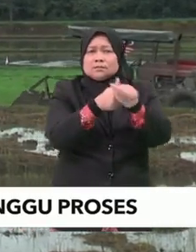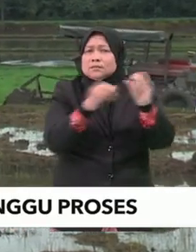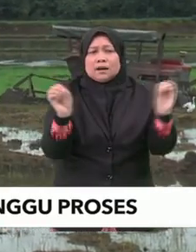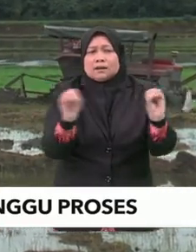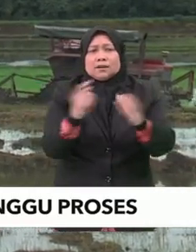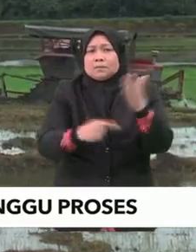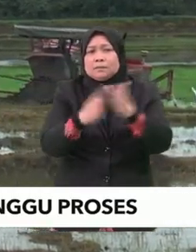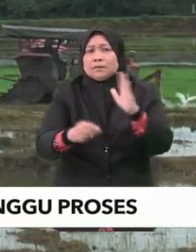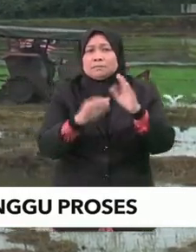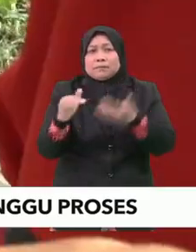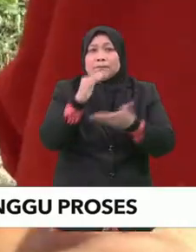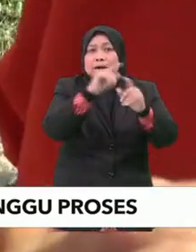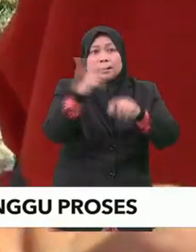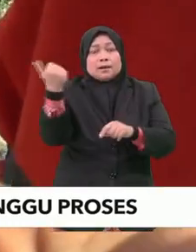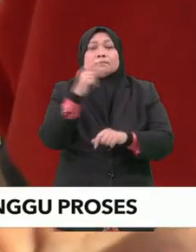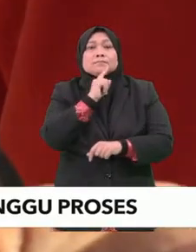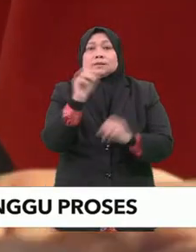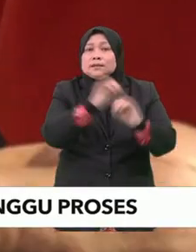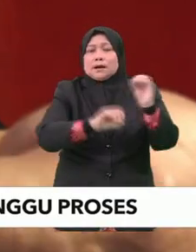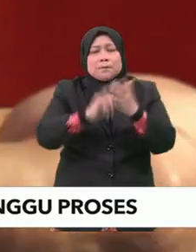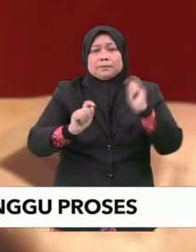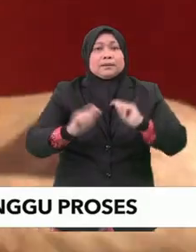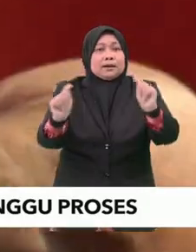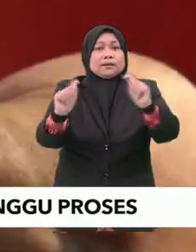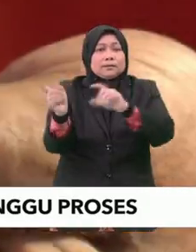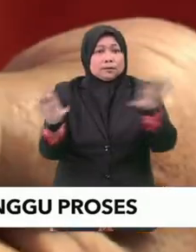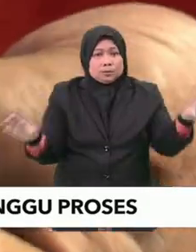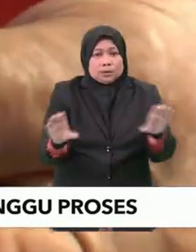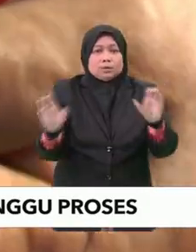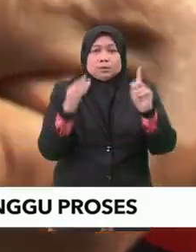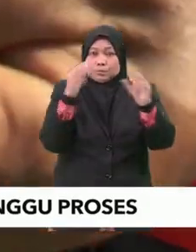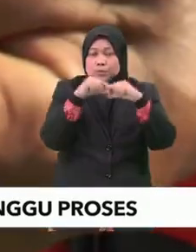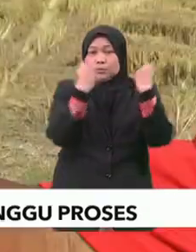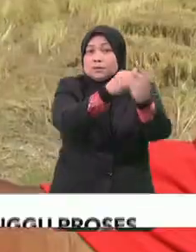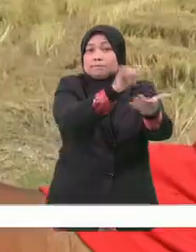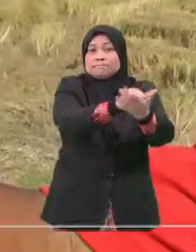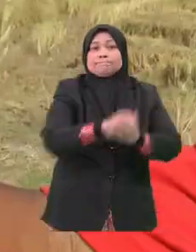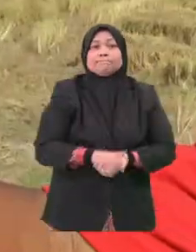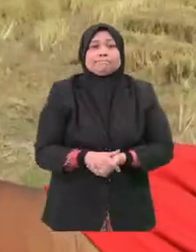ejen-ejen pembekal yang lain selain tiada sebarang tindakan dikenakan terhadap kumpulan berkenaan